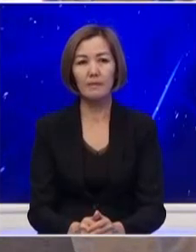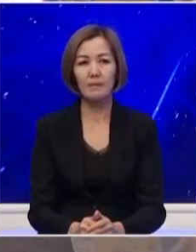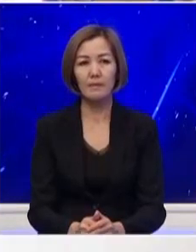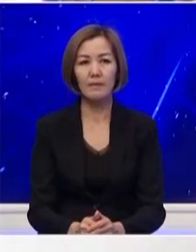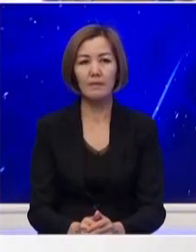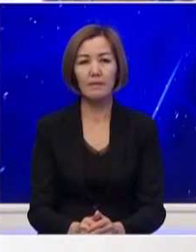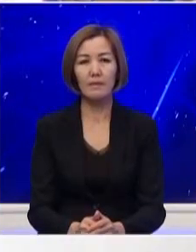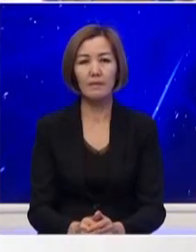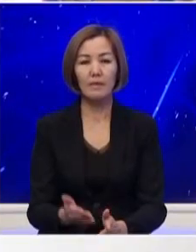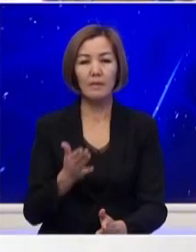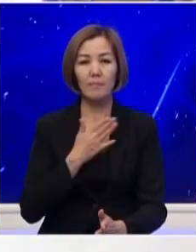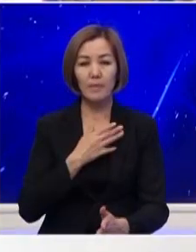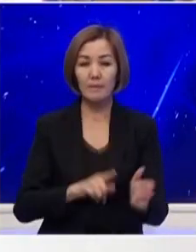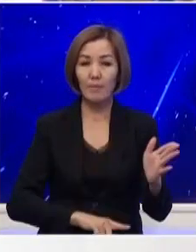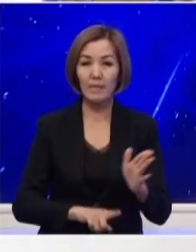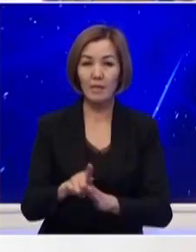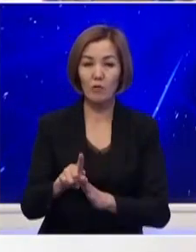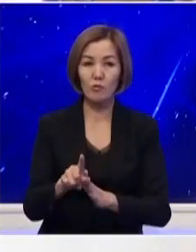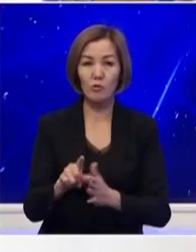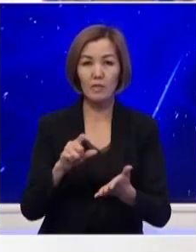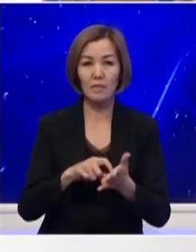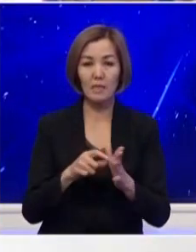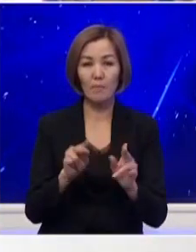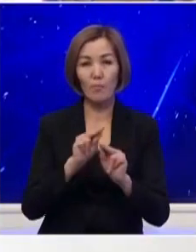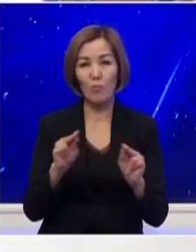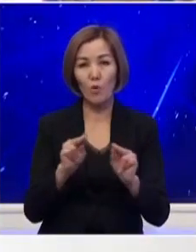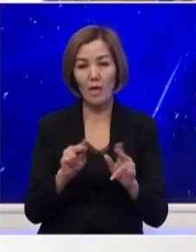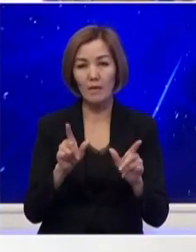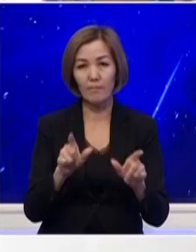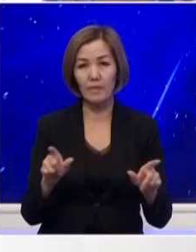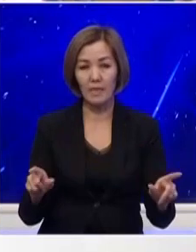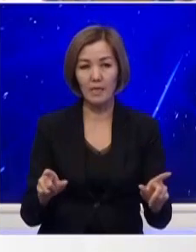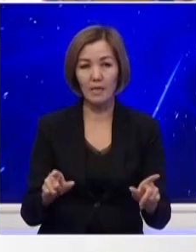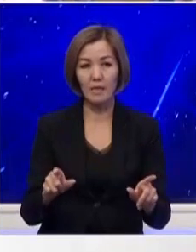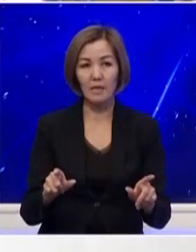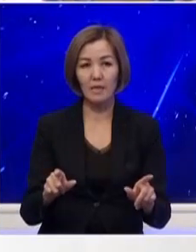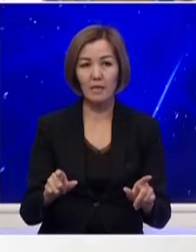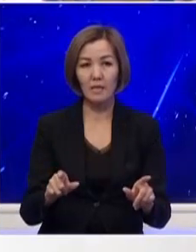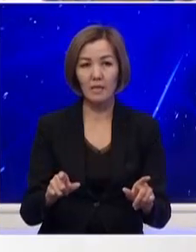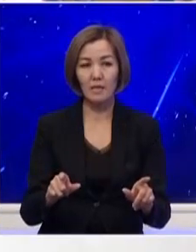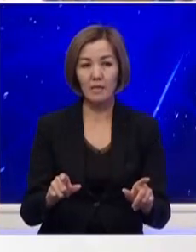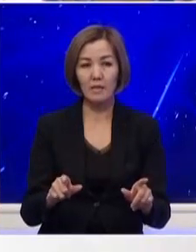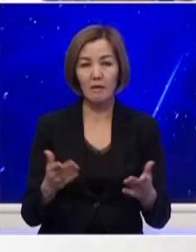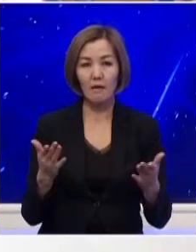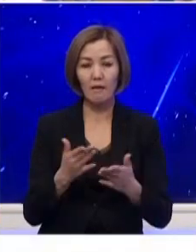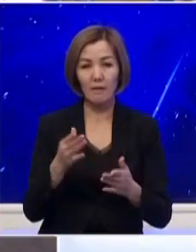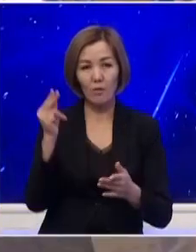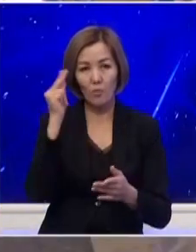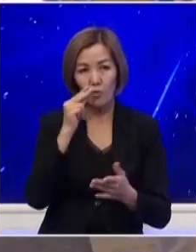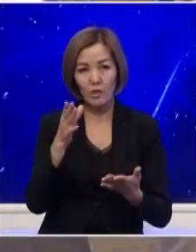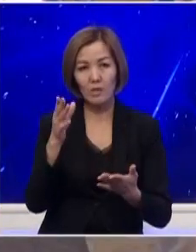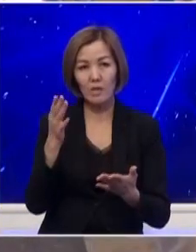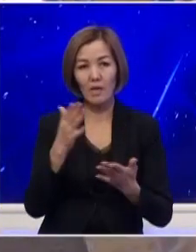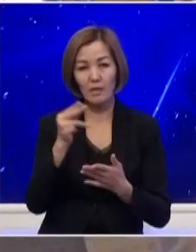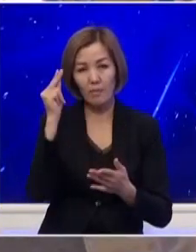Біз бастауыш сынып ұстаздары ең бірінші ол білімнің бесігі осынан басталады, қандай білім алады, қандай тәрбие